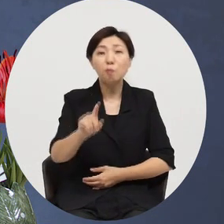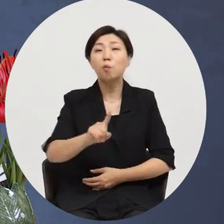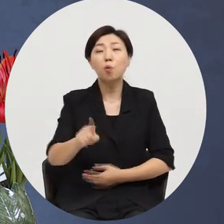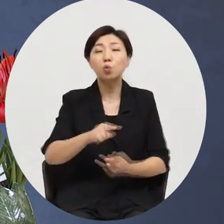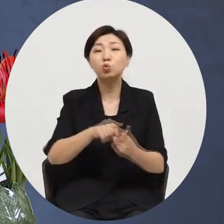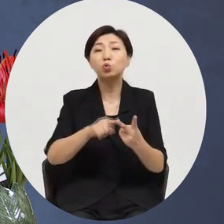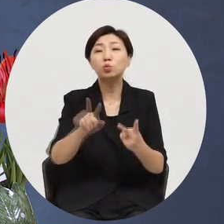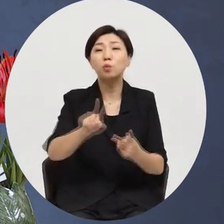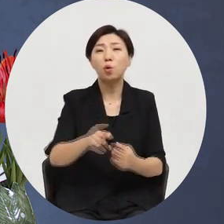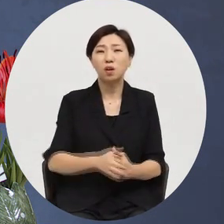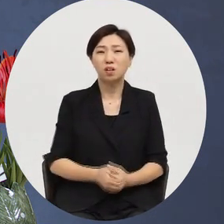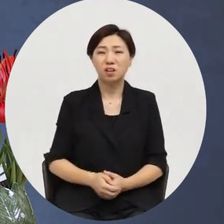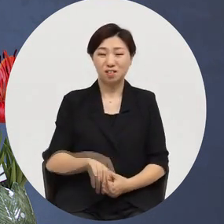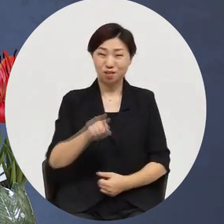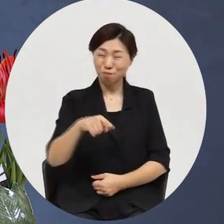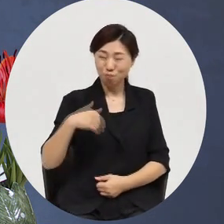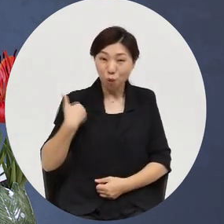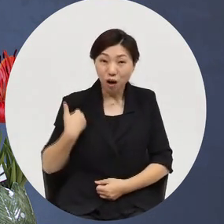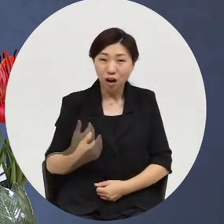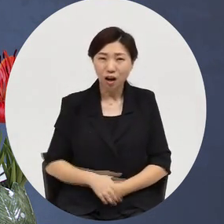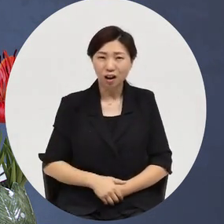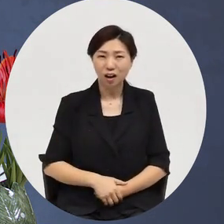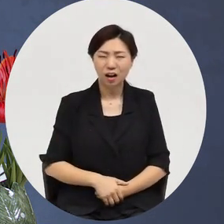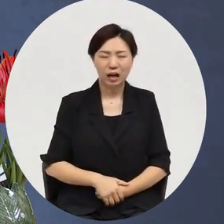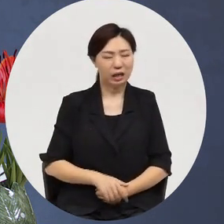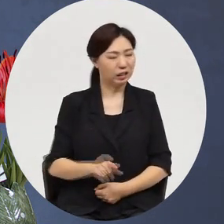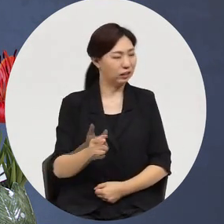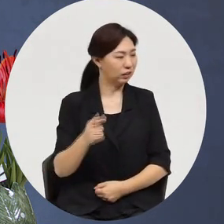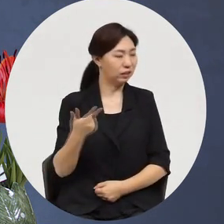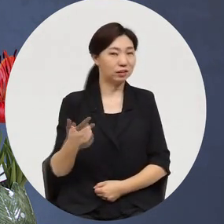정말 모르겠습니다. 무슨 정말 제가 모르기는 그